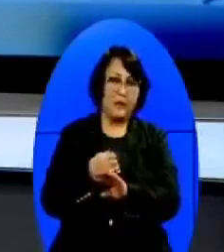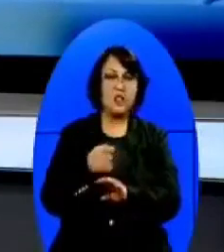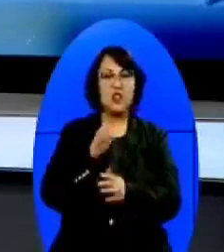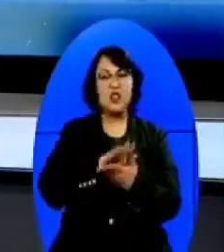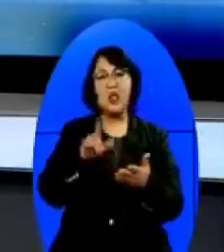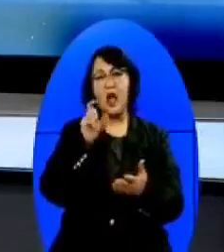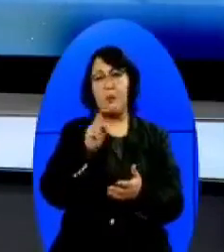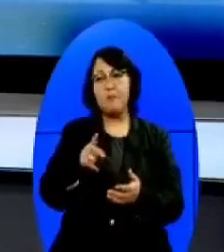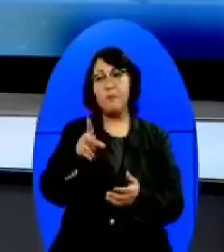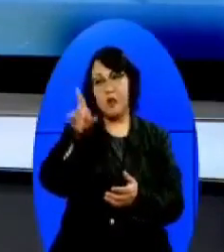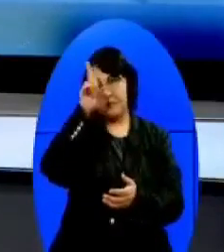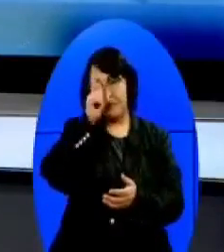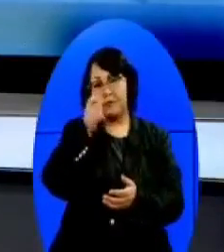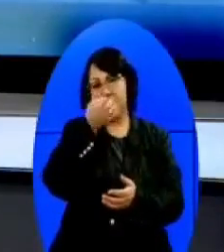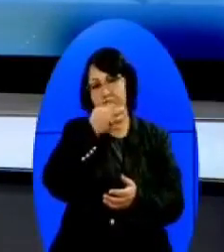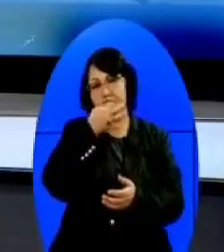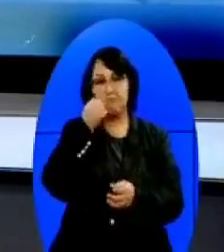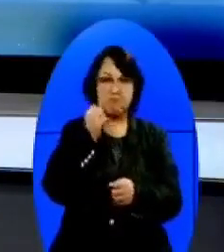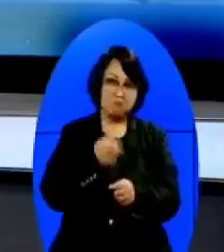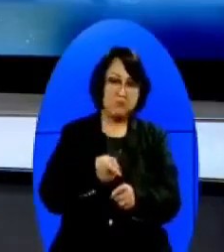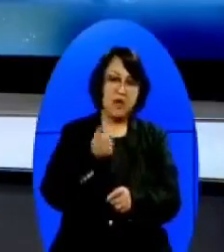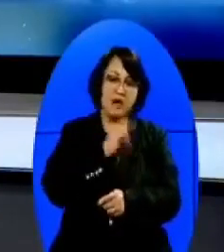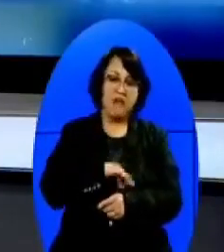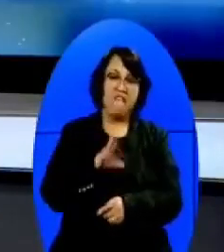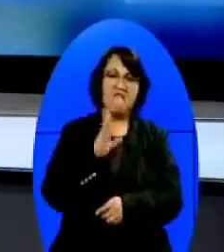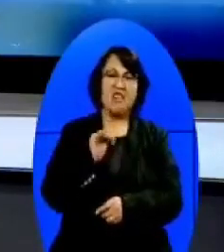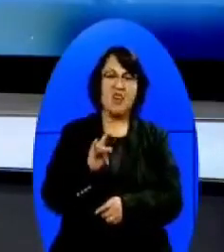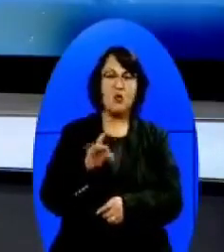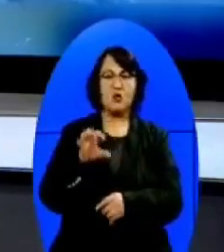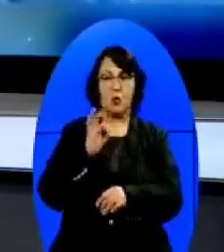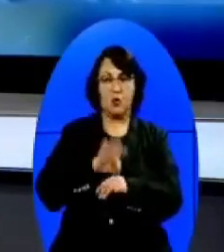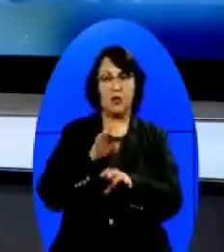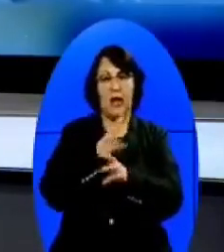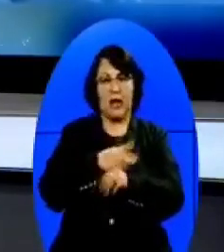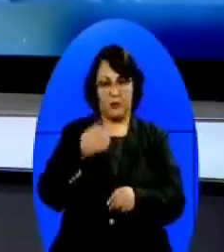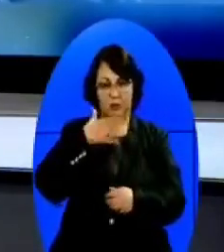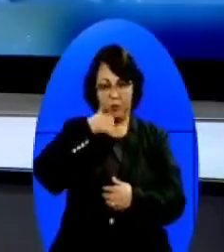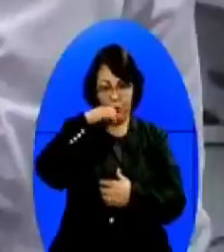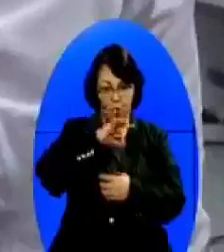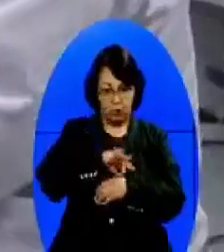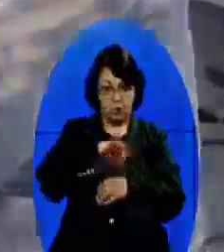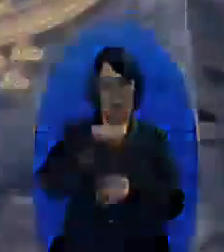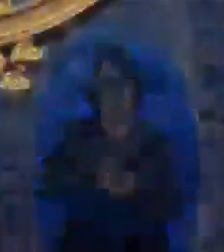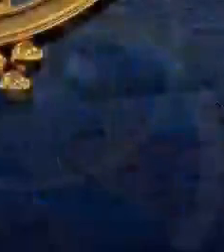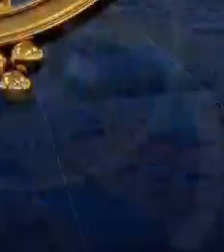туршилтанд ашиглах юм байна. Өөрөөр хэлбэл энэ нэмийг вирусын халдвартай өвчтөнд хэрэглэж эхлэх юм а.